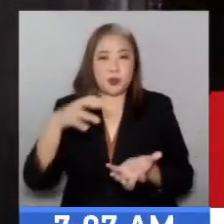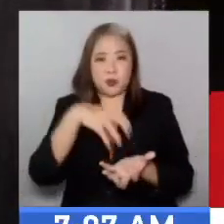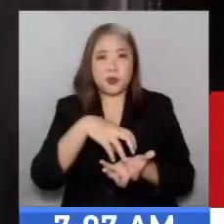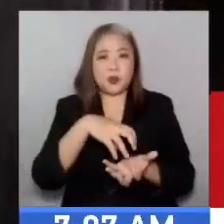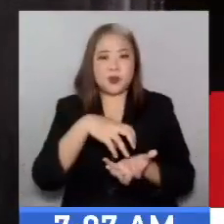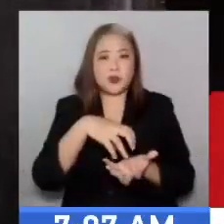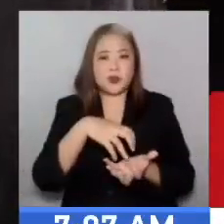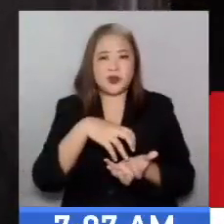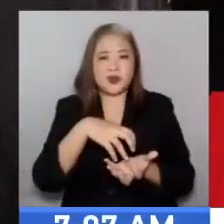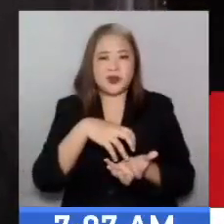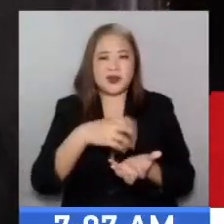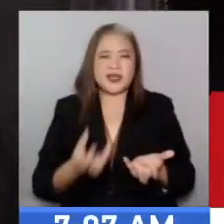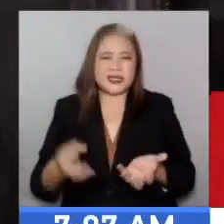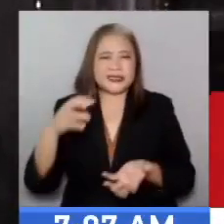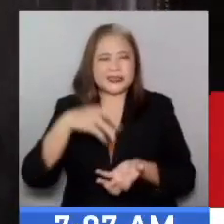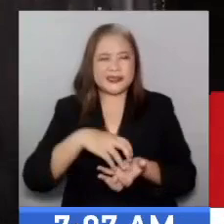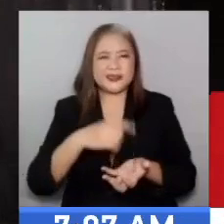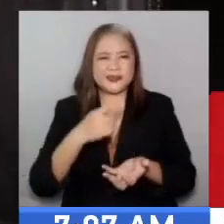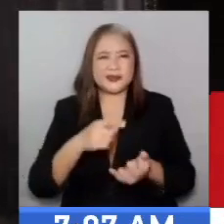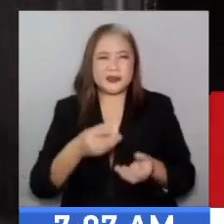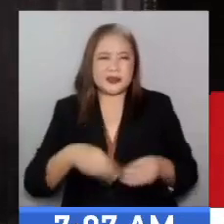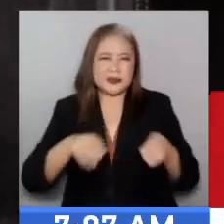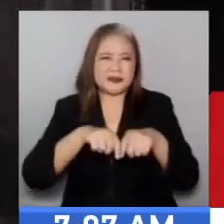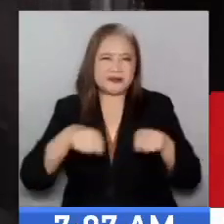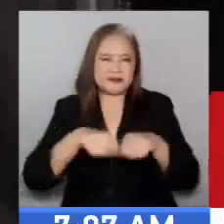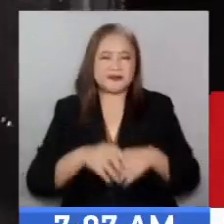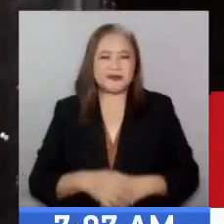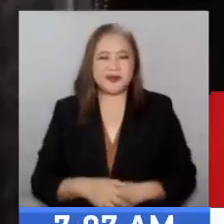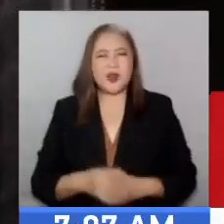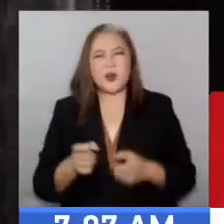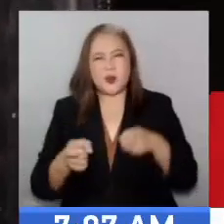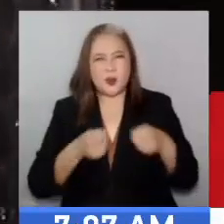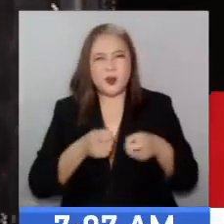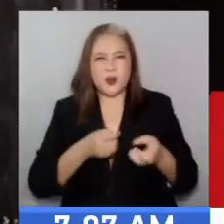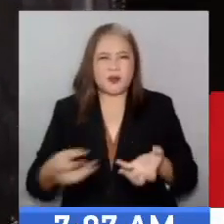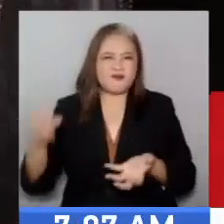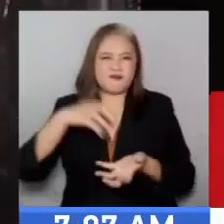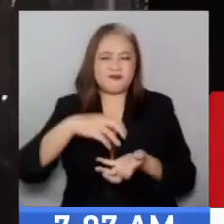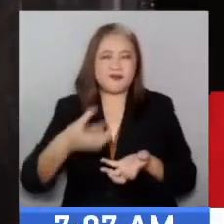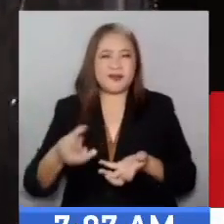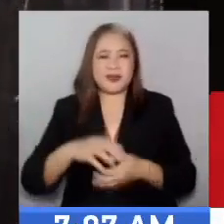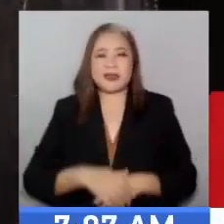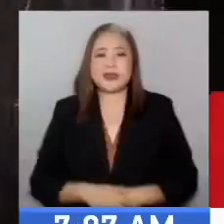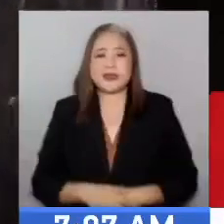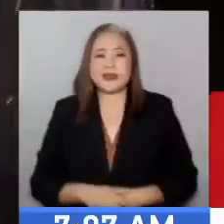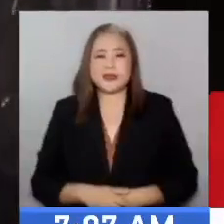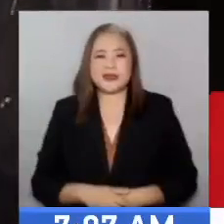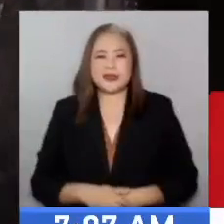kaya takal-takal ko na lang sa balot. Kinokontrol ko. Opo, kinokontrol ko. Tapos hindi na ako nagpapa